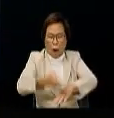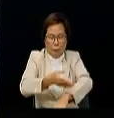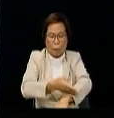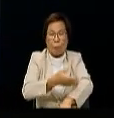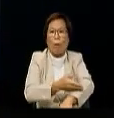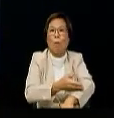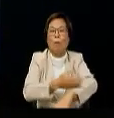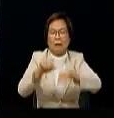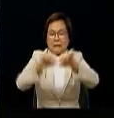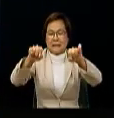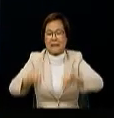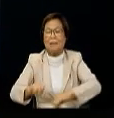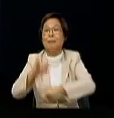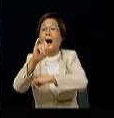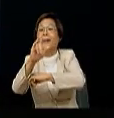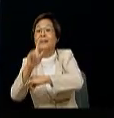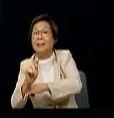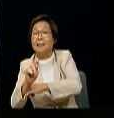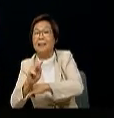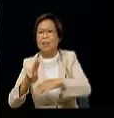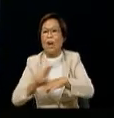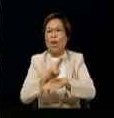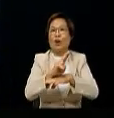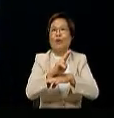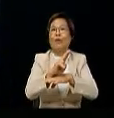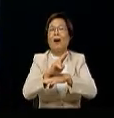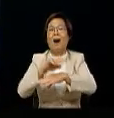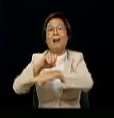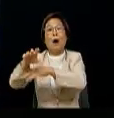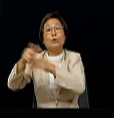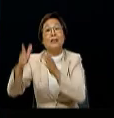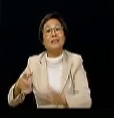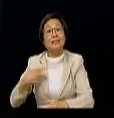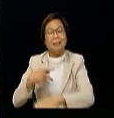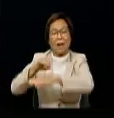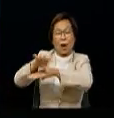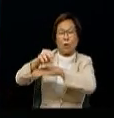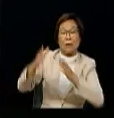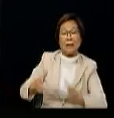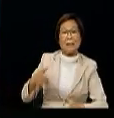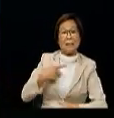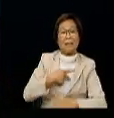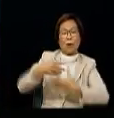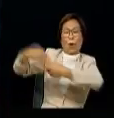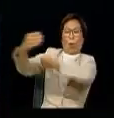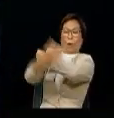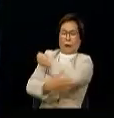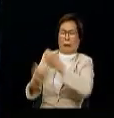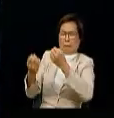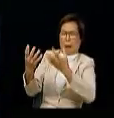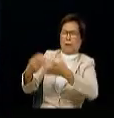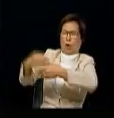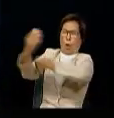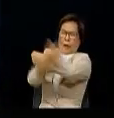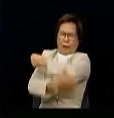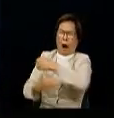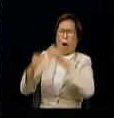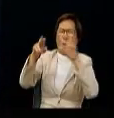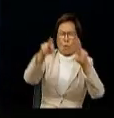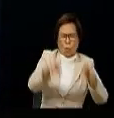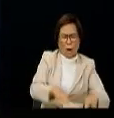yang digunakan oleh konsumen kita di luar negara kebanyakan rakyat